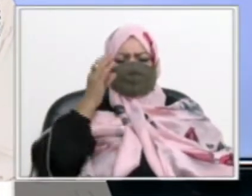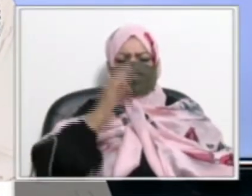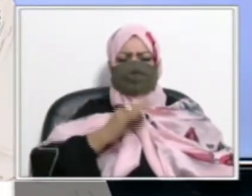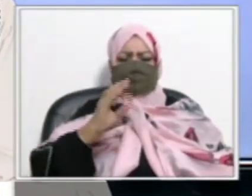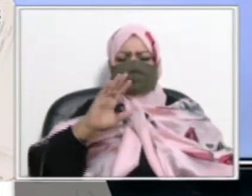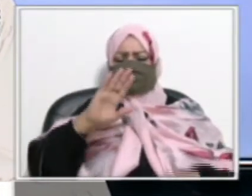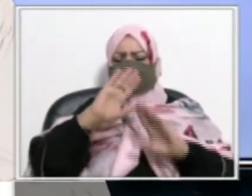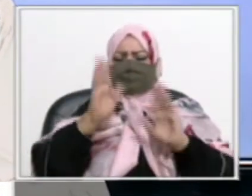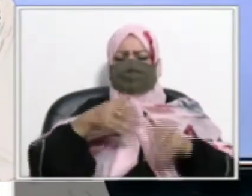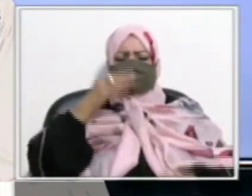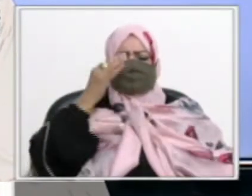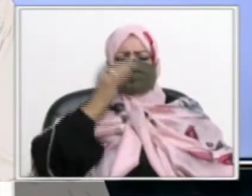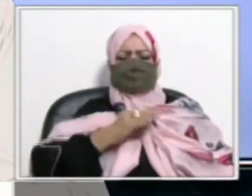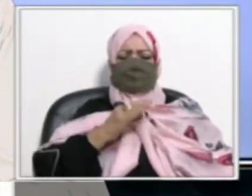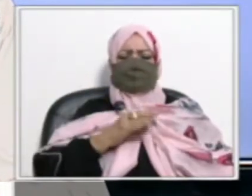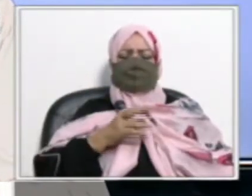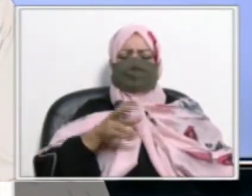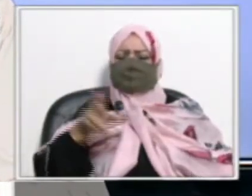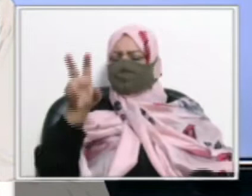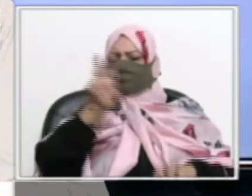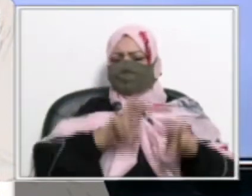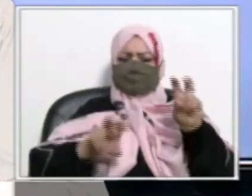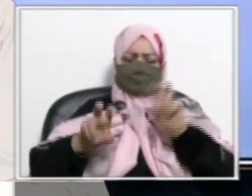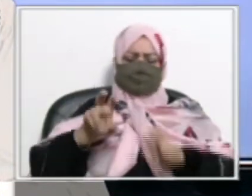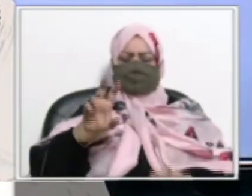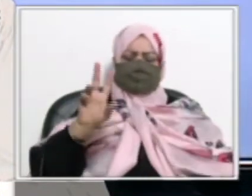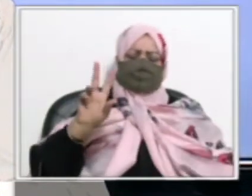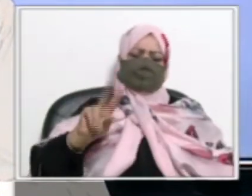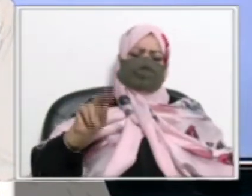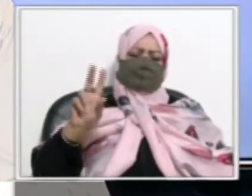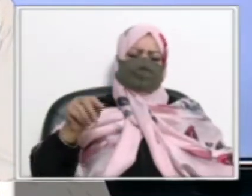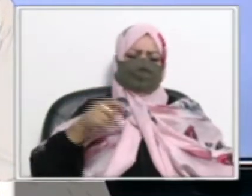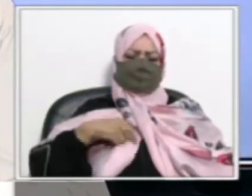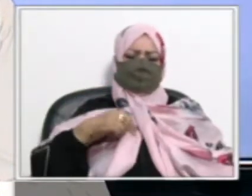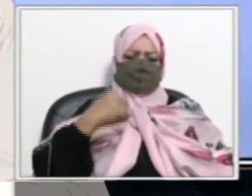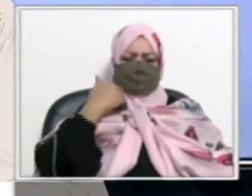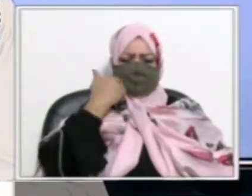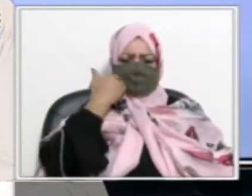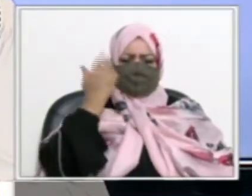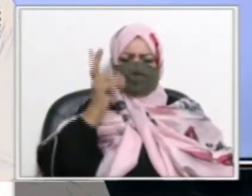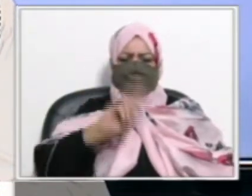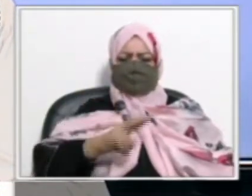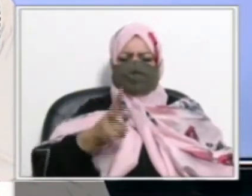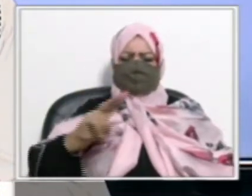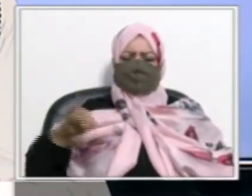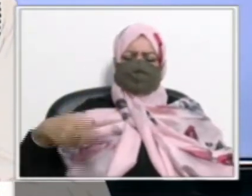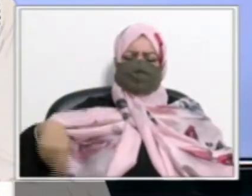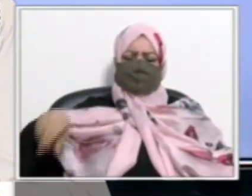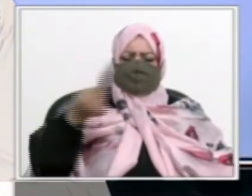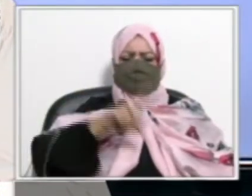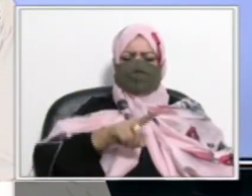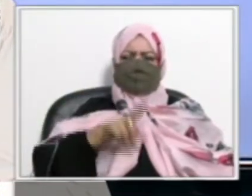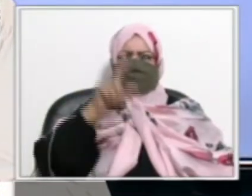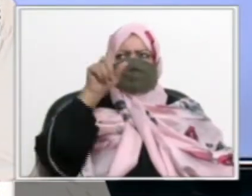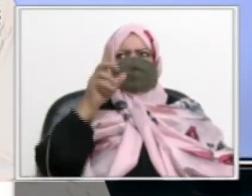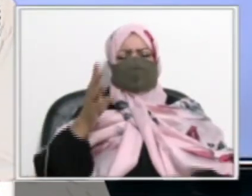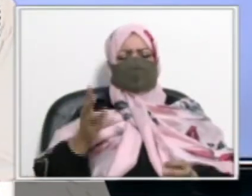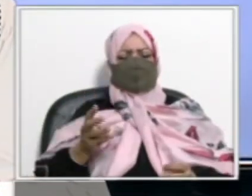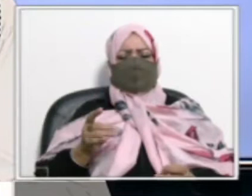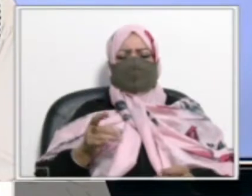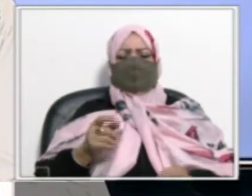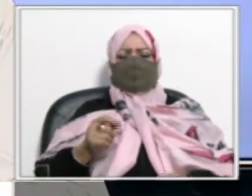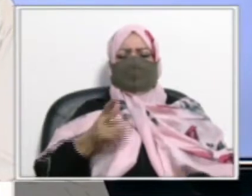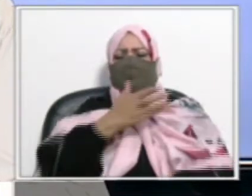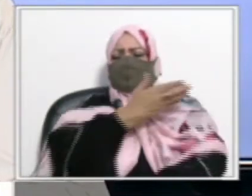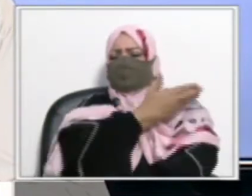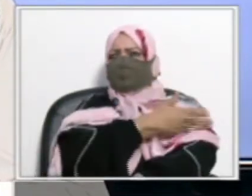الله، توبوا أيها الناس قبل فوات الأوان وقبل انغلاق باب التوبة. هل